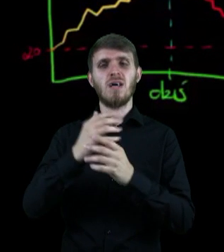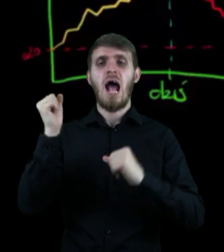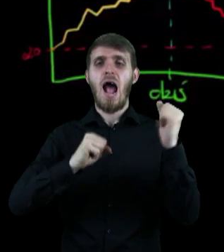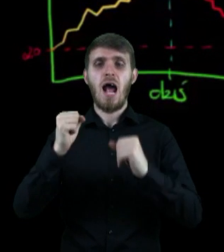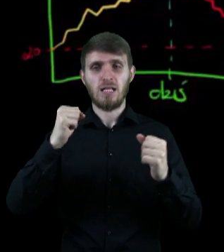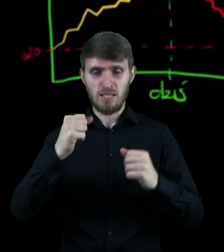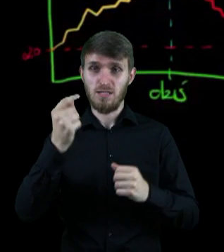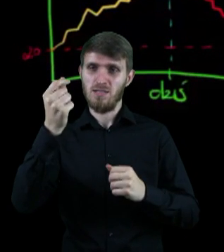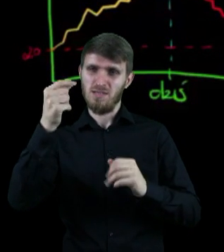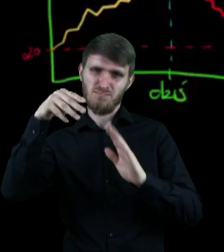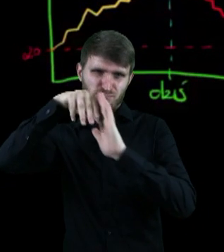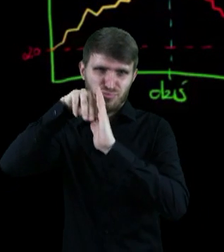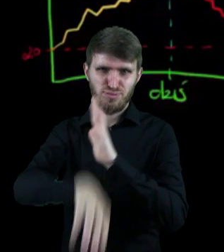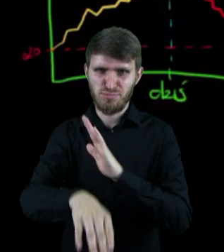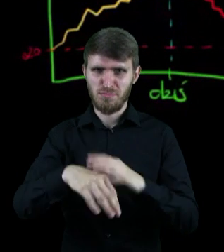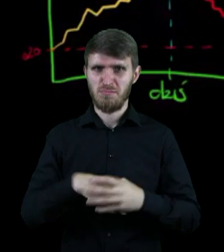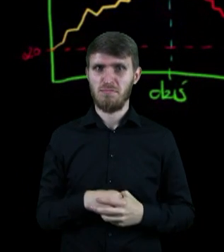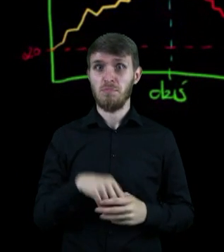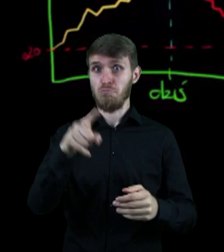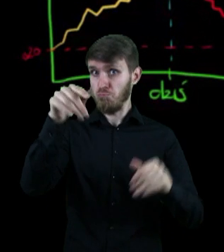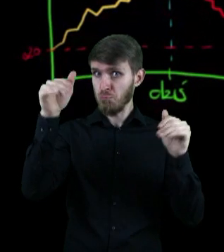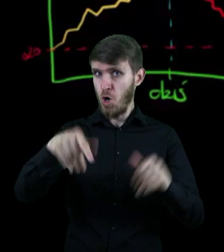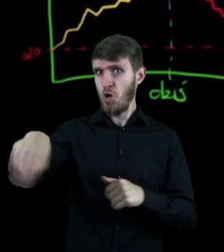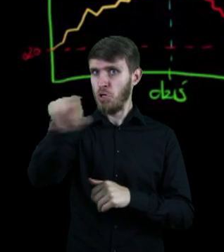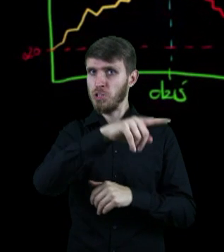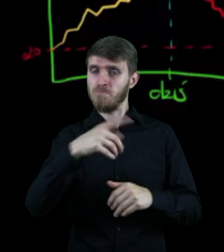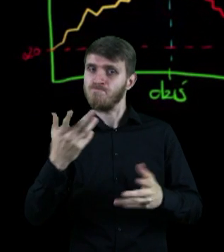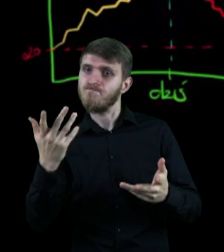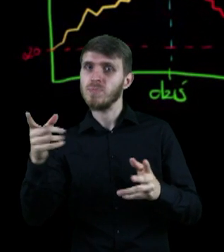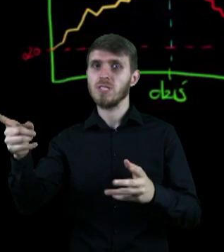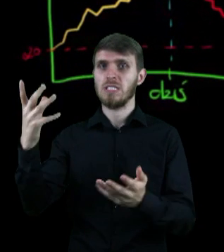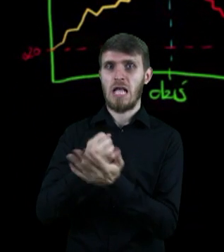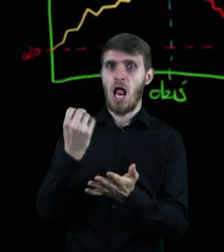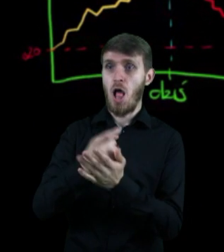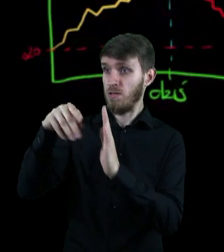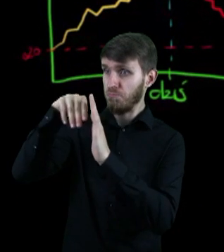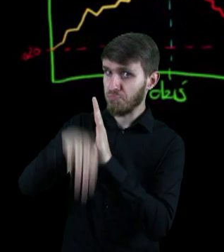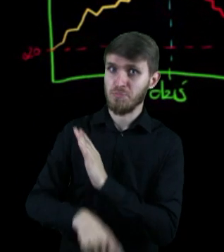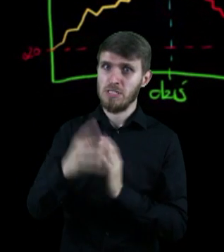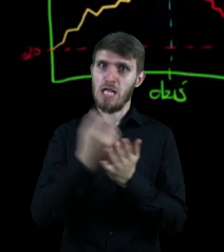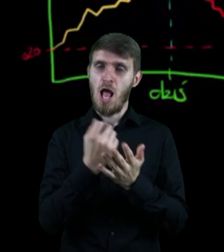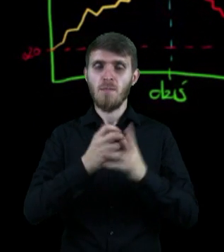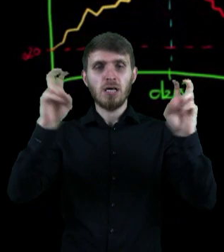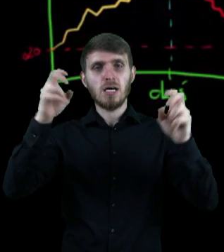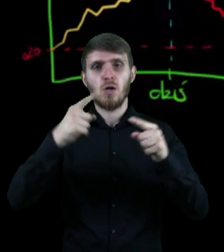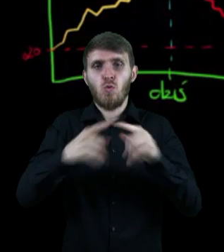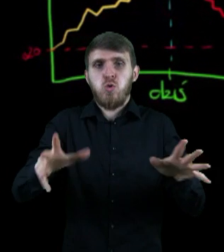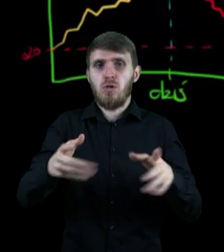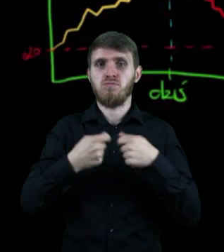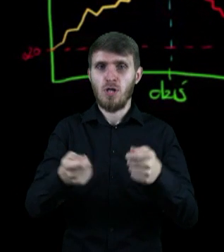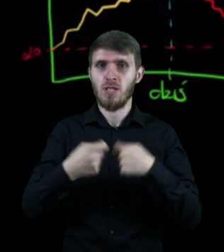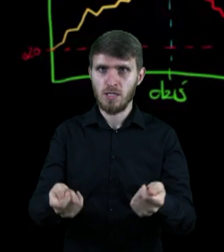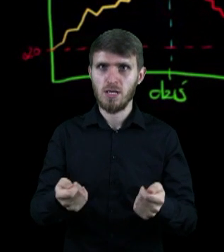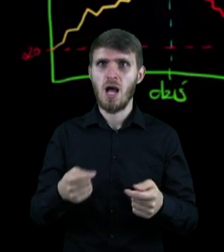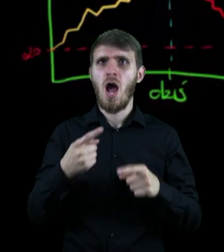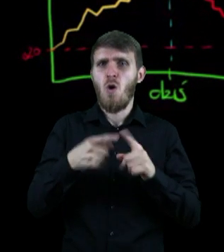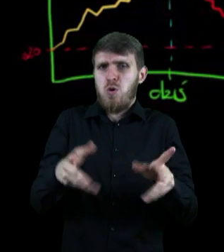W takiej sytuacji możecie zarobić na tym spadku, dokonując tak zwanej krótkiej sprzedaży.